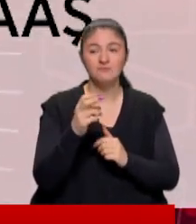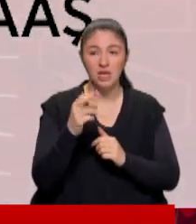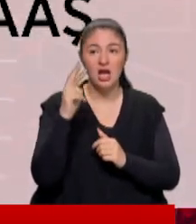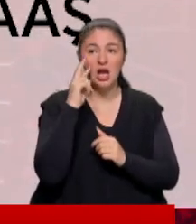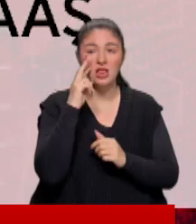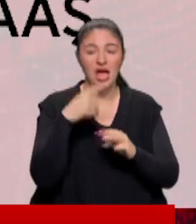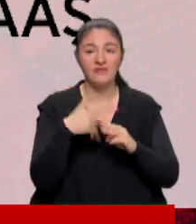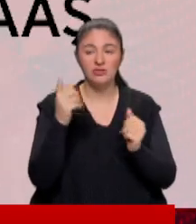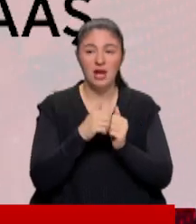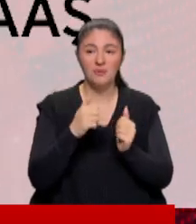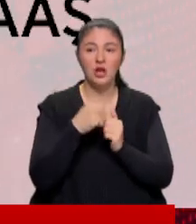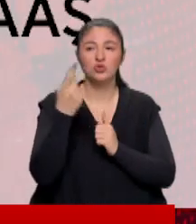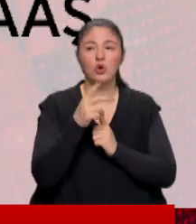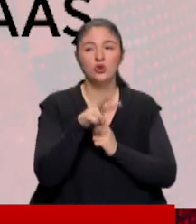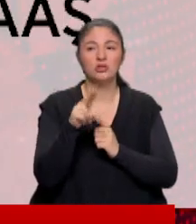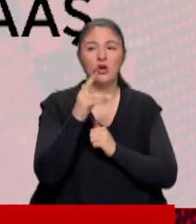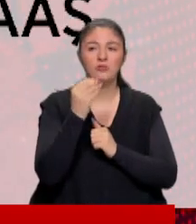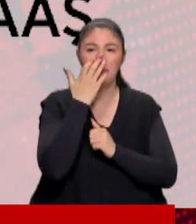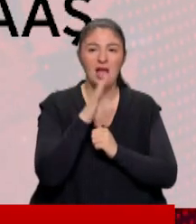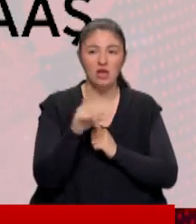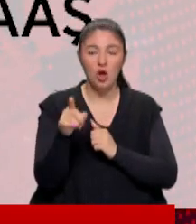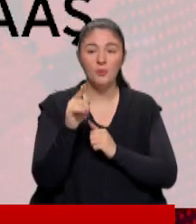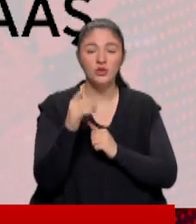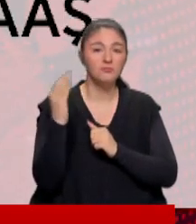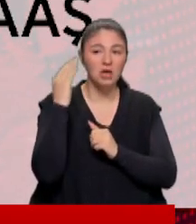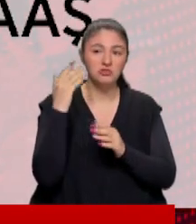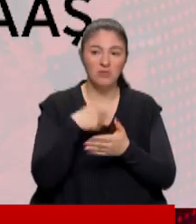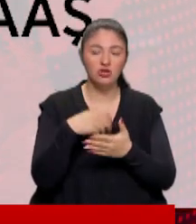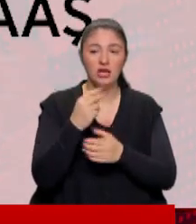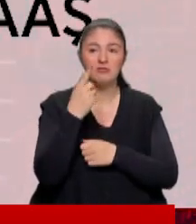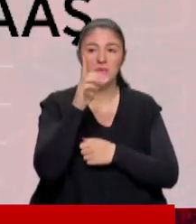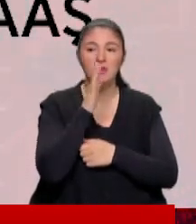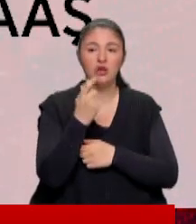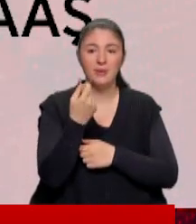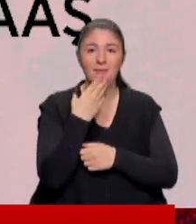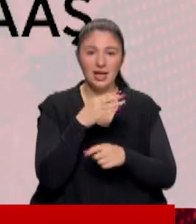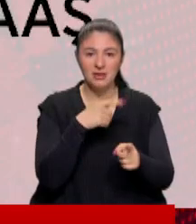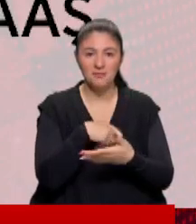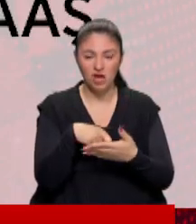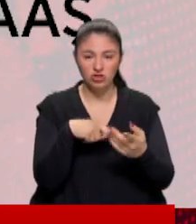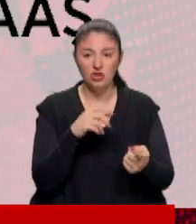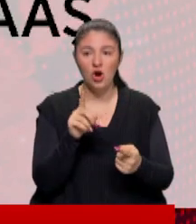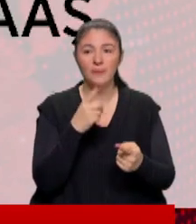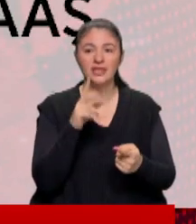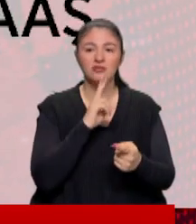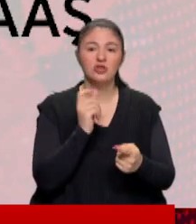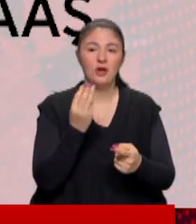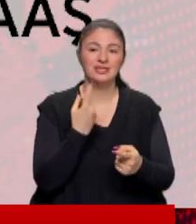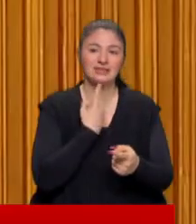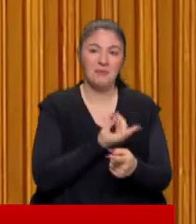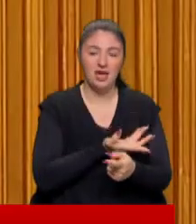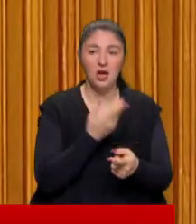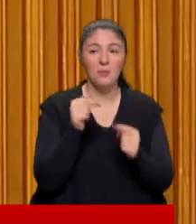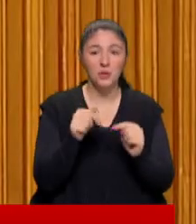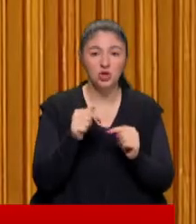Aralık enflasyonuyla %37 olması bekleniyor. Bu da kök maaşı 7500 lira olan bir emeklinin maaşının 10200 lira olması